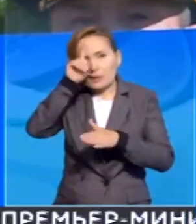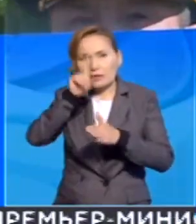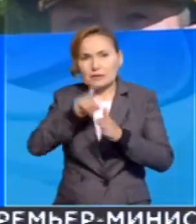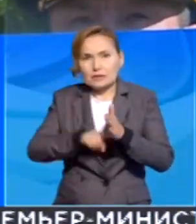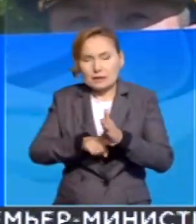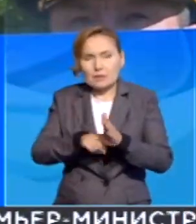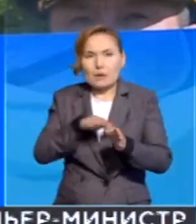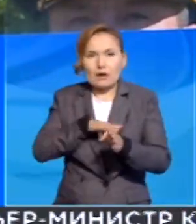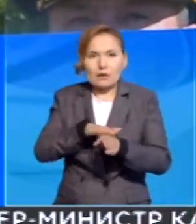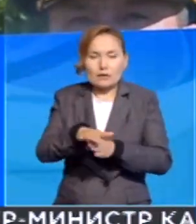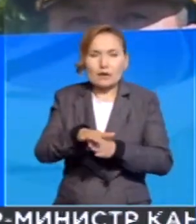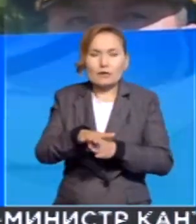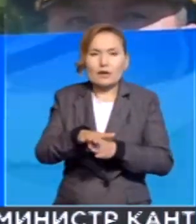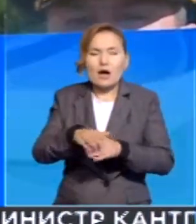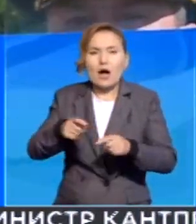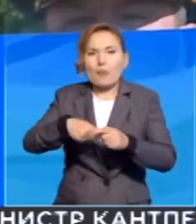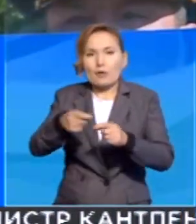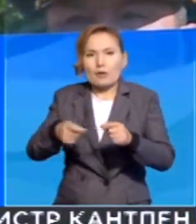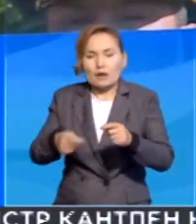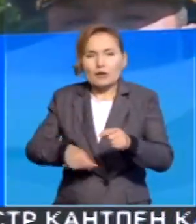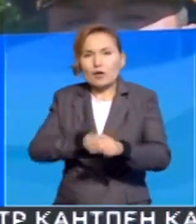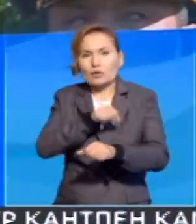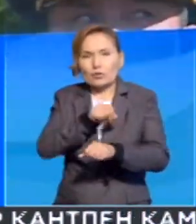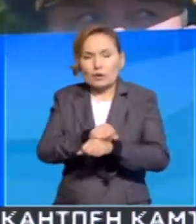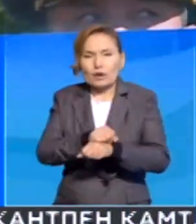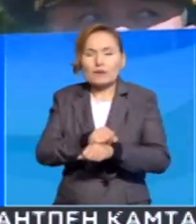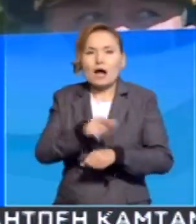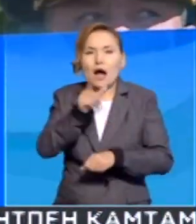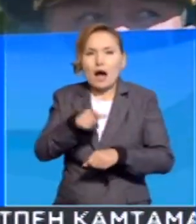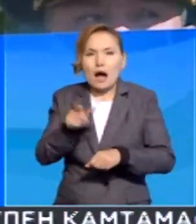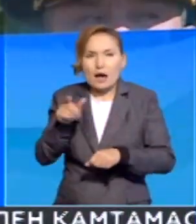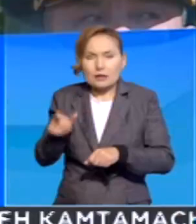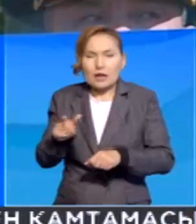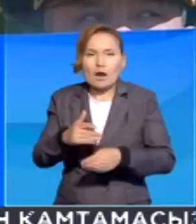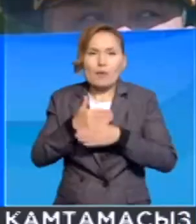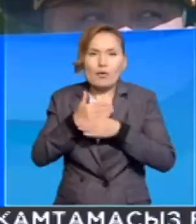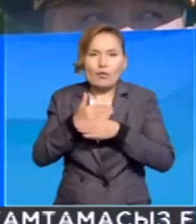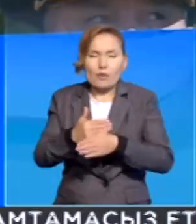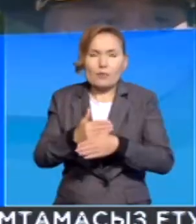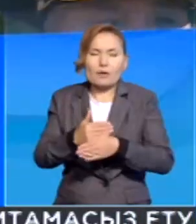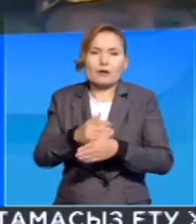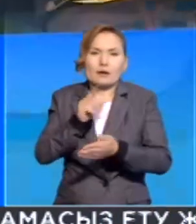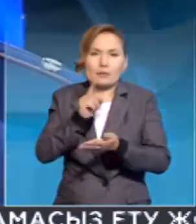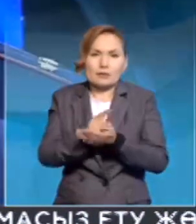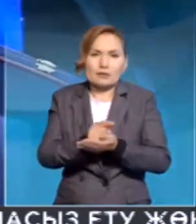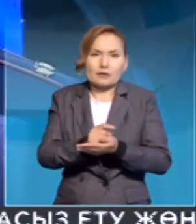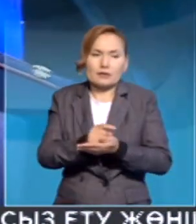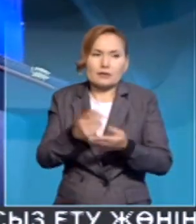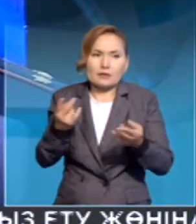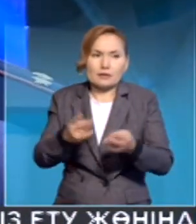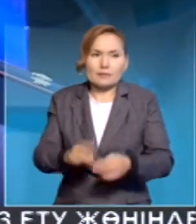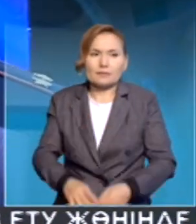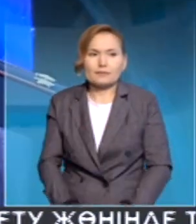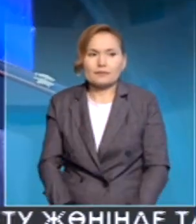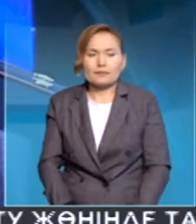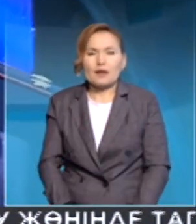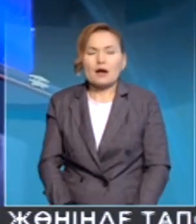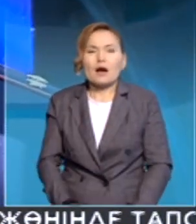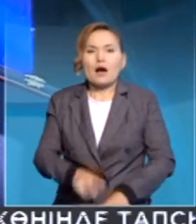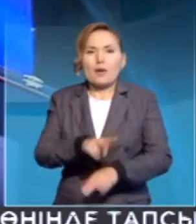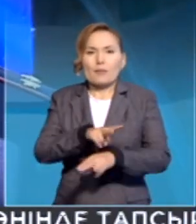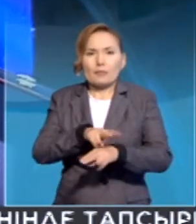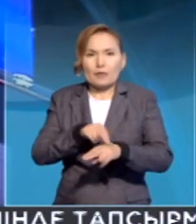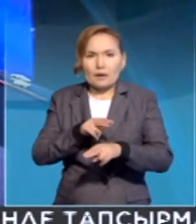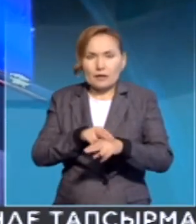ақтап, бюрократиядан арылып, адамға бағдарланған модельге көшу. Сақшы болу